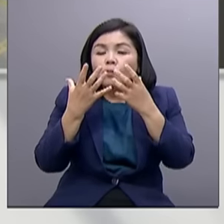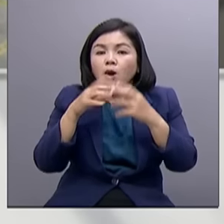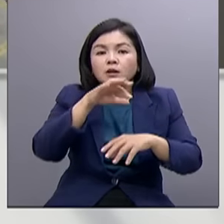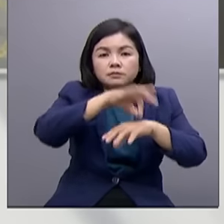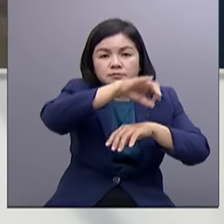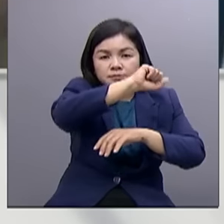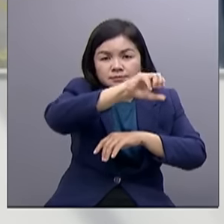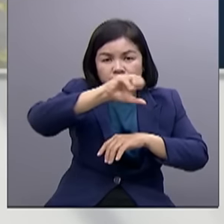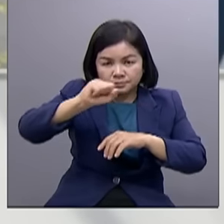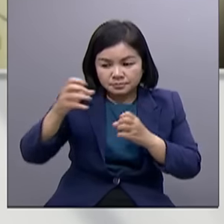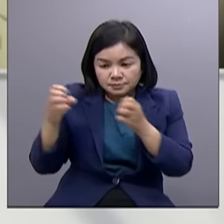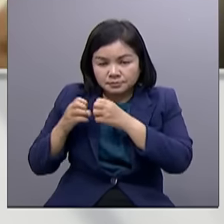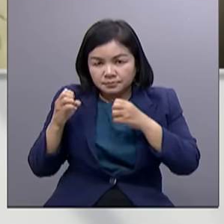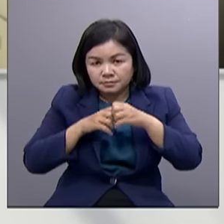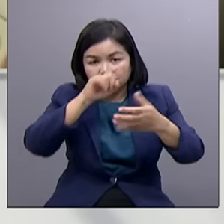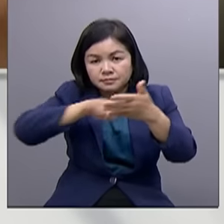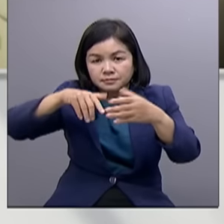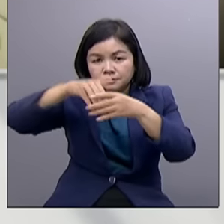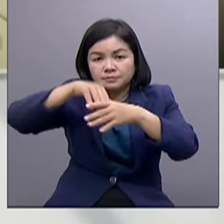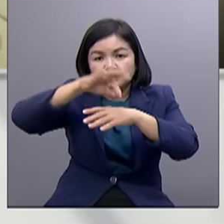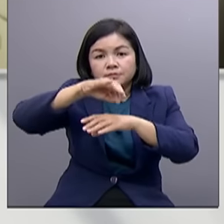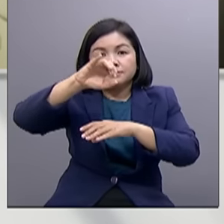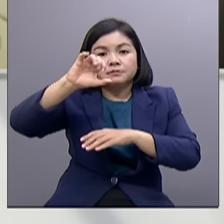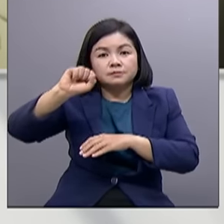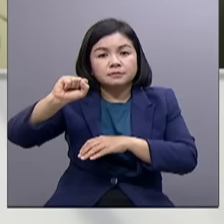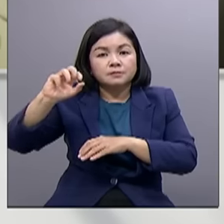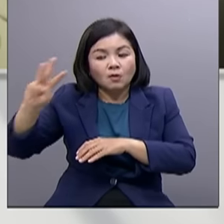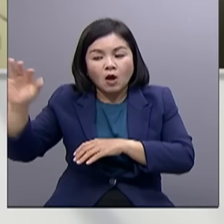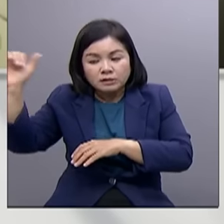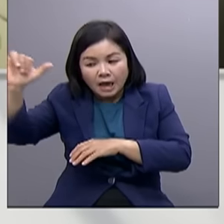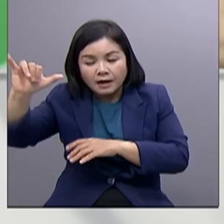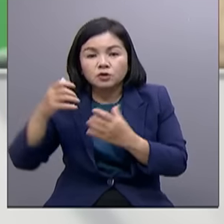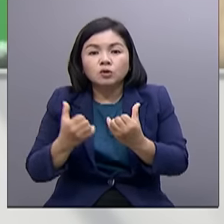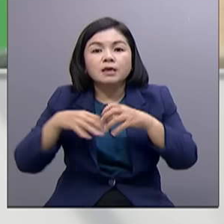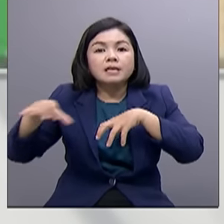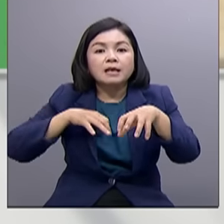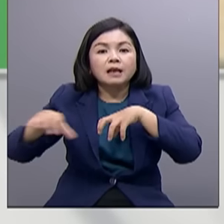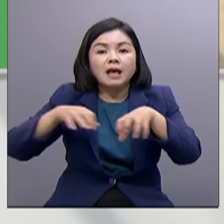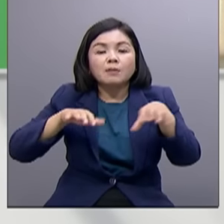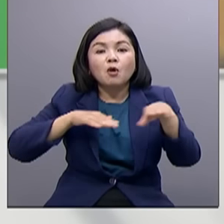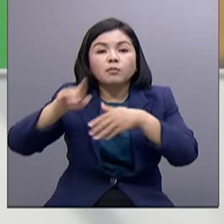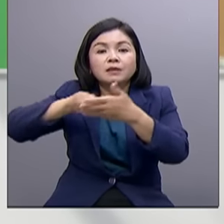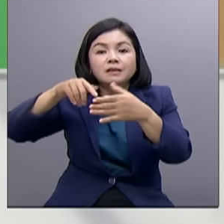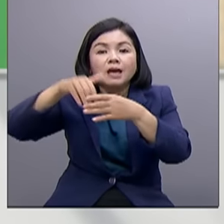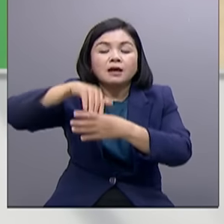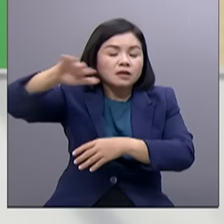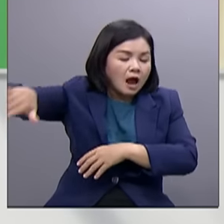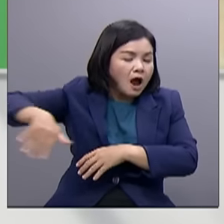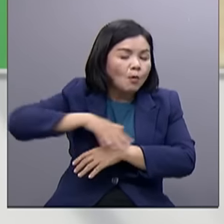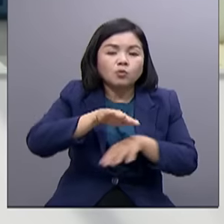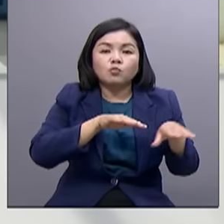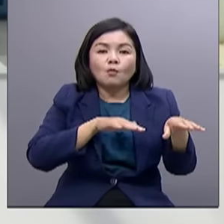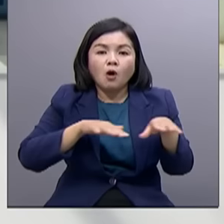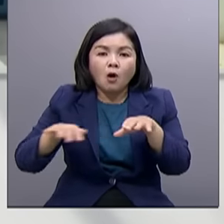สสเข้าไปเกี่ยวข้องกับการเลือกตั้งสวค่ะแต่ว่ากระบวนการที่กำลังเดินหน้ากันอยู่นี้เนี่ยก็เชื่อว่าทุกฝ่ายจะพยายามเดิน